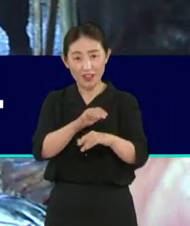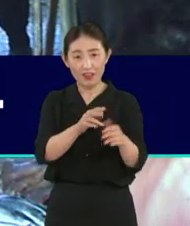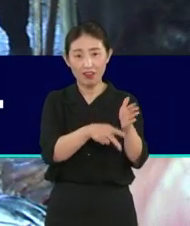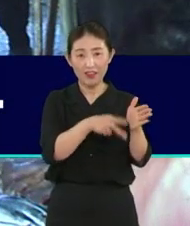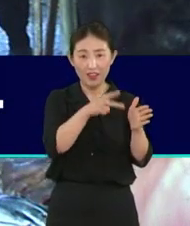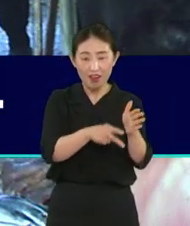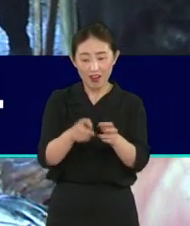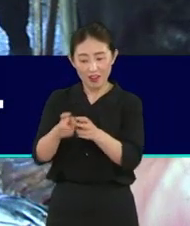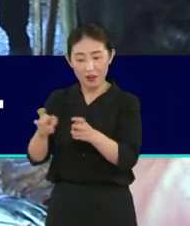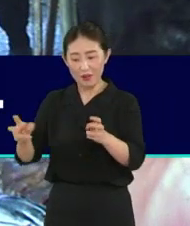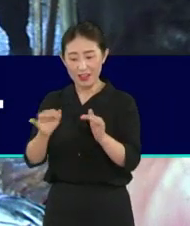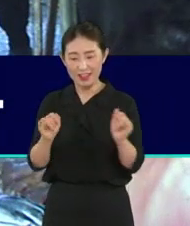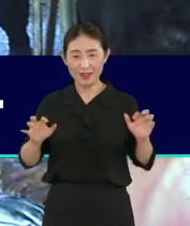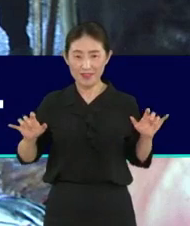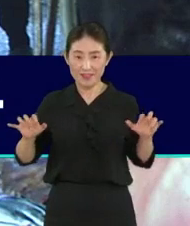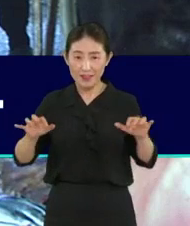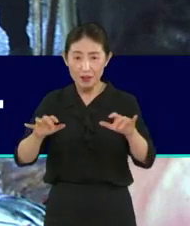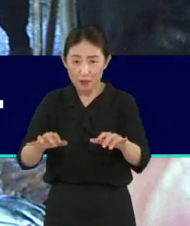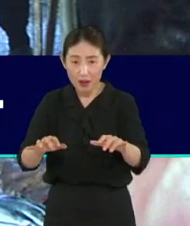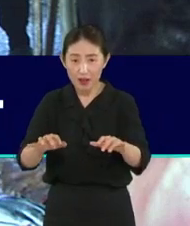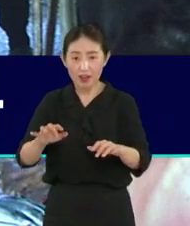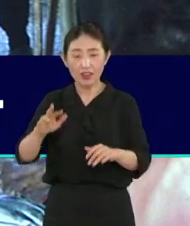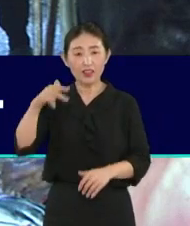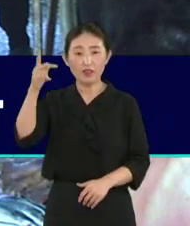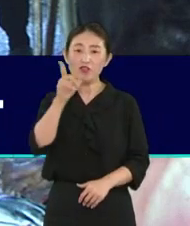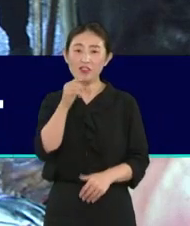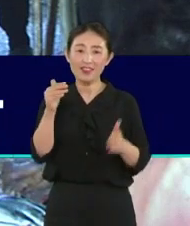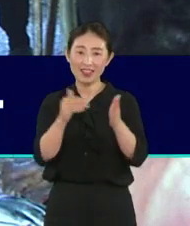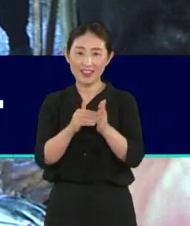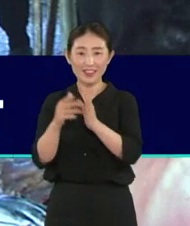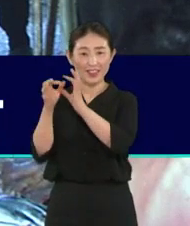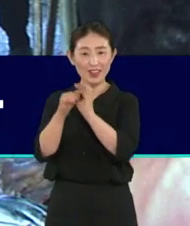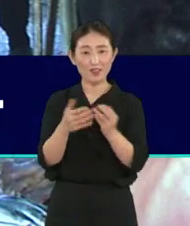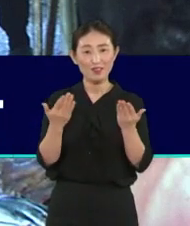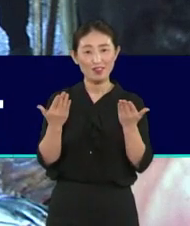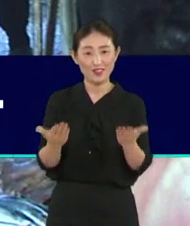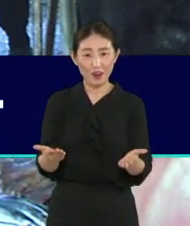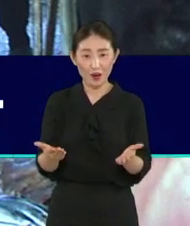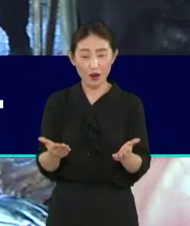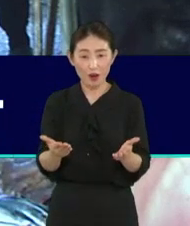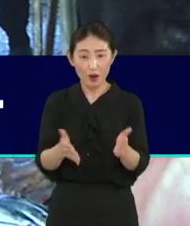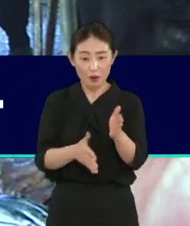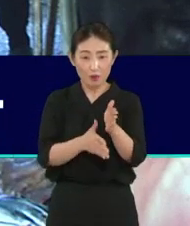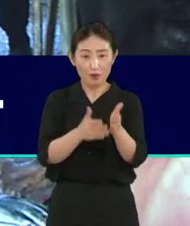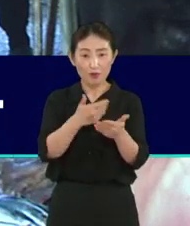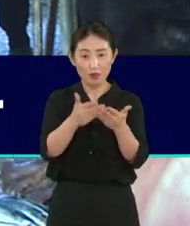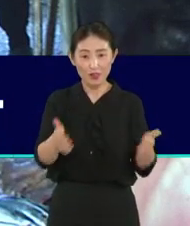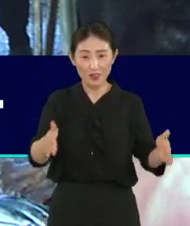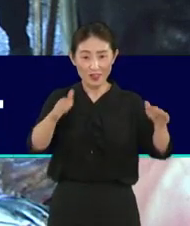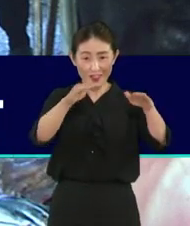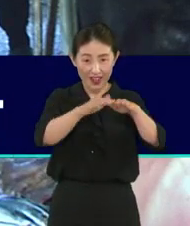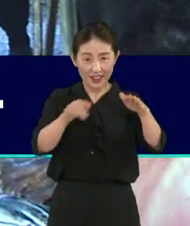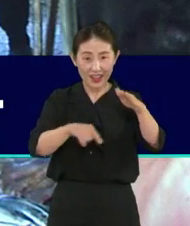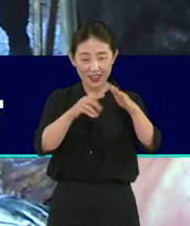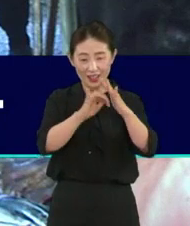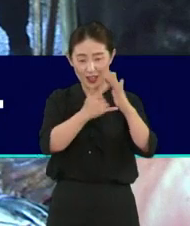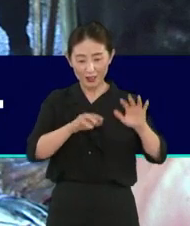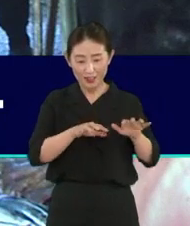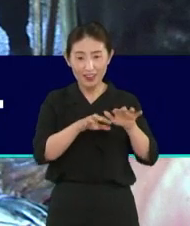토미 날엔 귀성 행렬이 이어졌고 다음 주 월요일까지 이어지는 황금연휴를 맞아 도심 미술관에는 가족단위